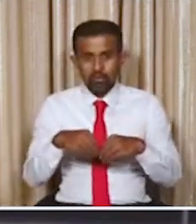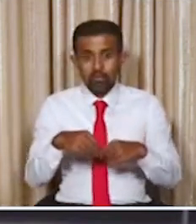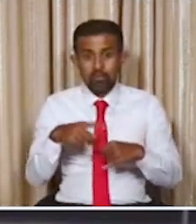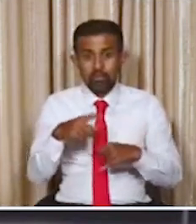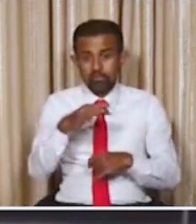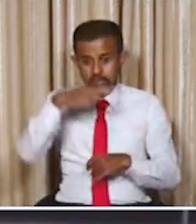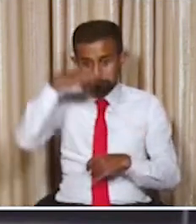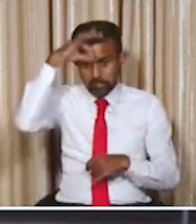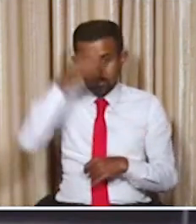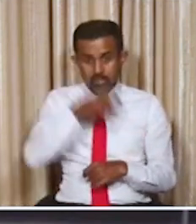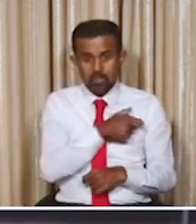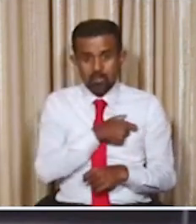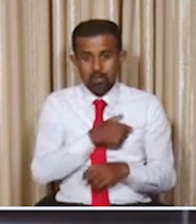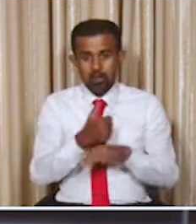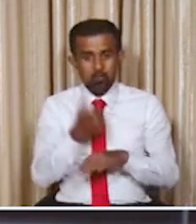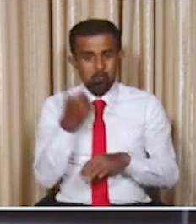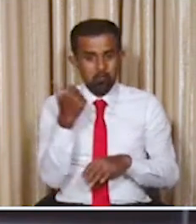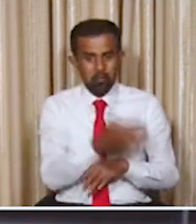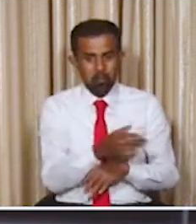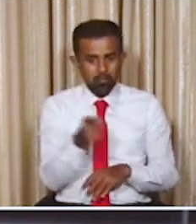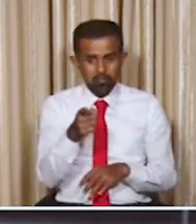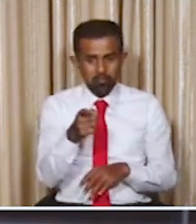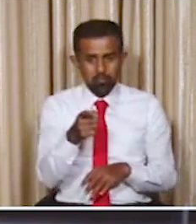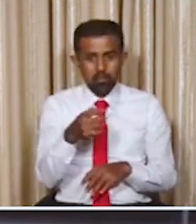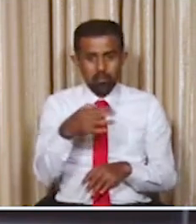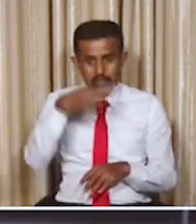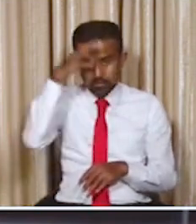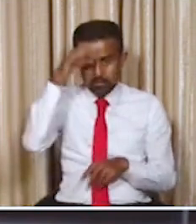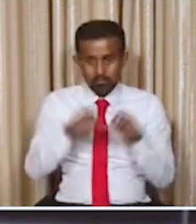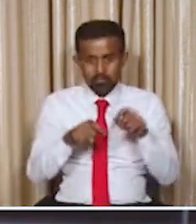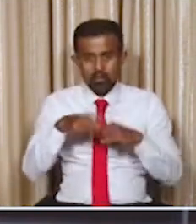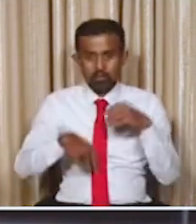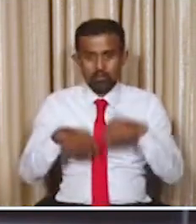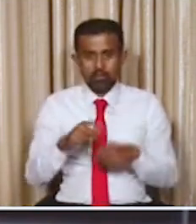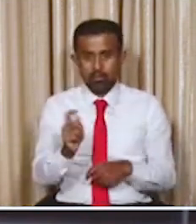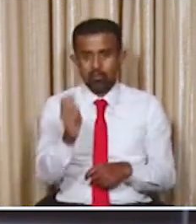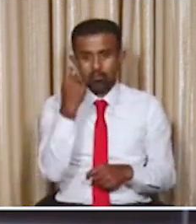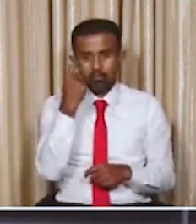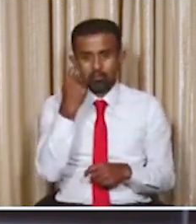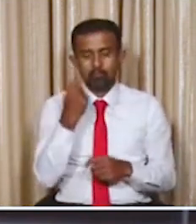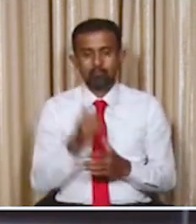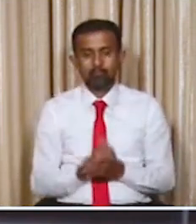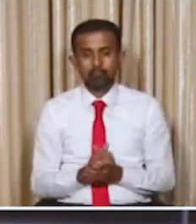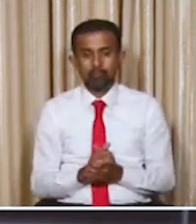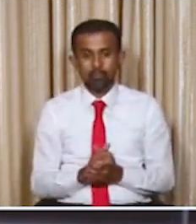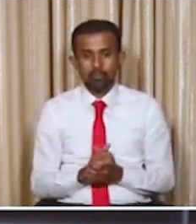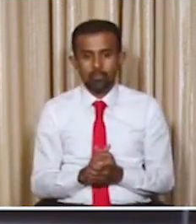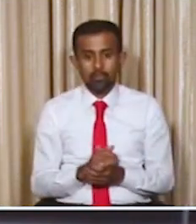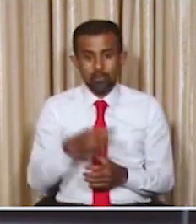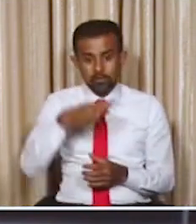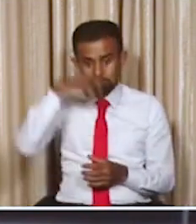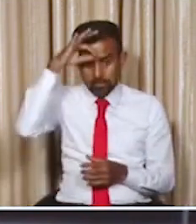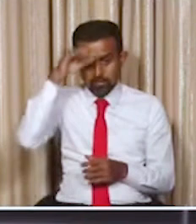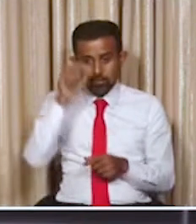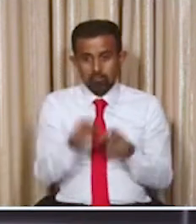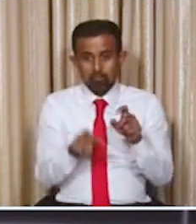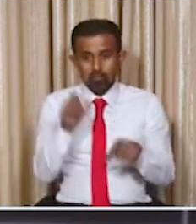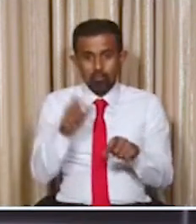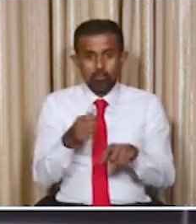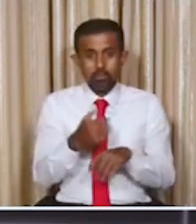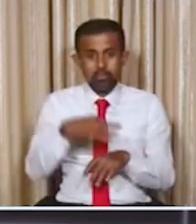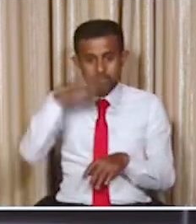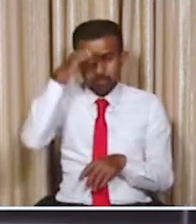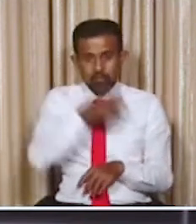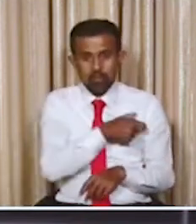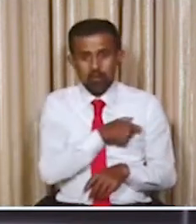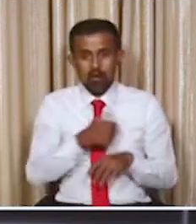සිංහල නායකයින්ට ගහනවා සිංහල මිනිසයාගේ ඡන්දෙන් තමයි ඔබපත් වෙන්නේ හැබැයි එතකොට සිංහල මිනිසයාට තමයි ඔබ මේ සිංහල